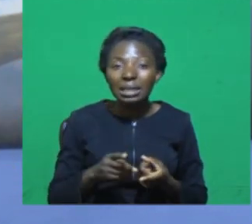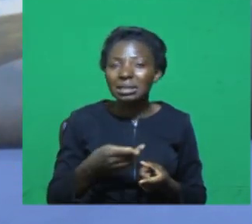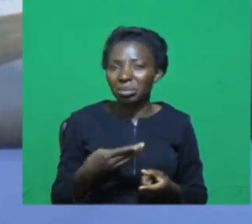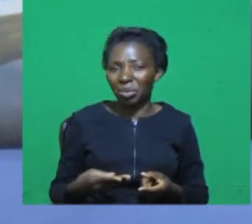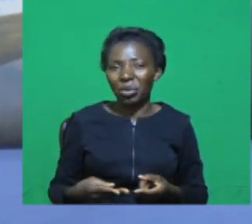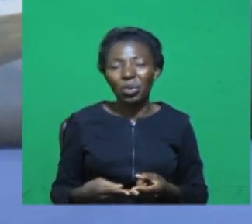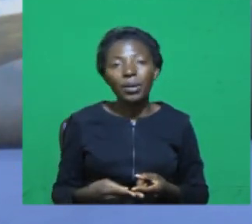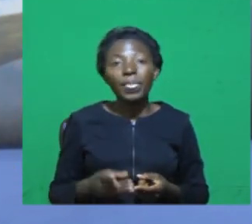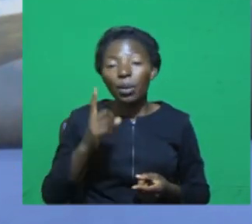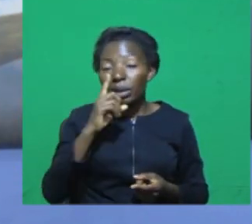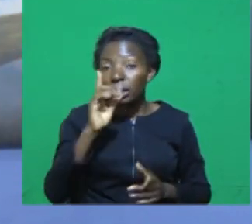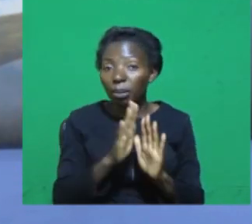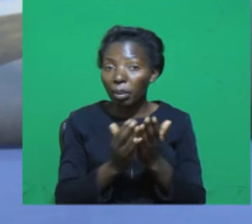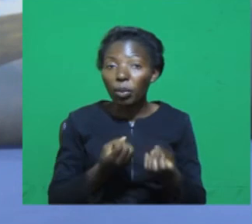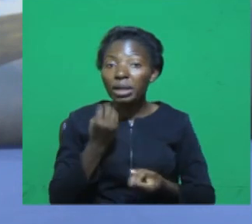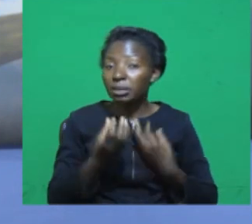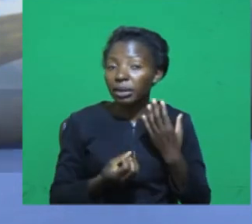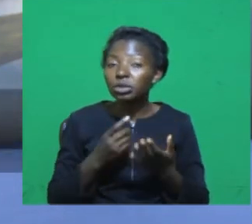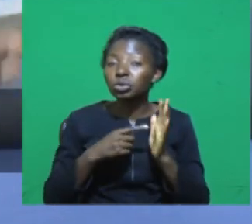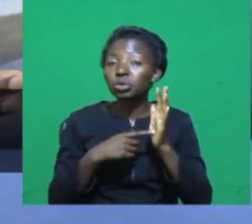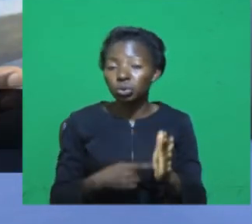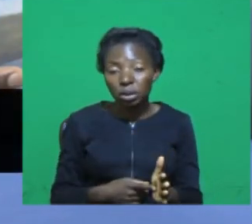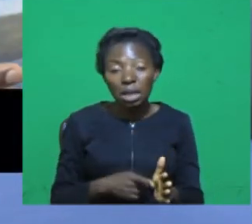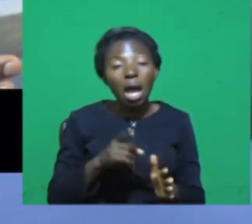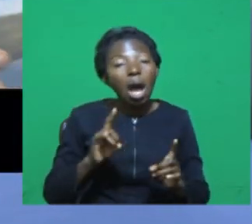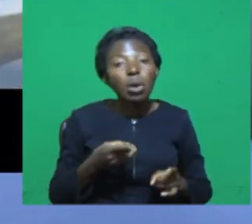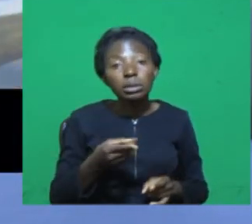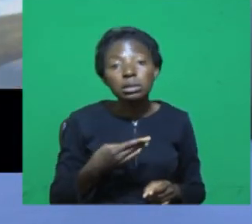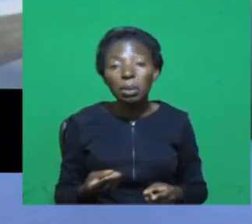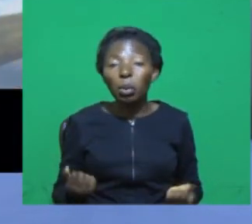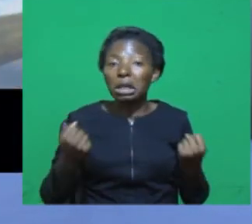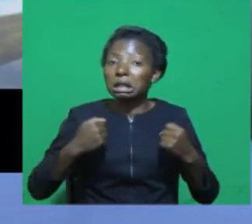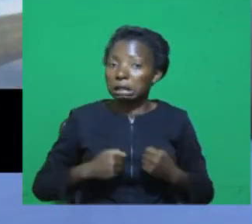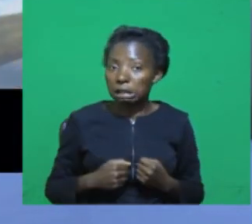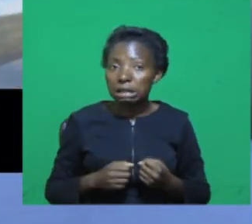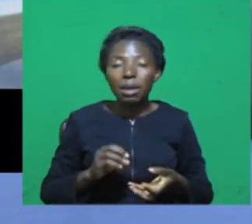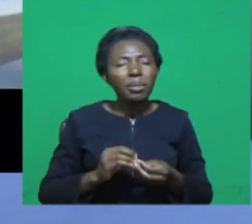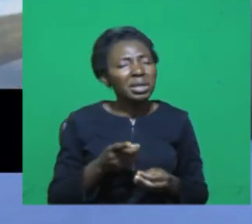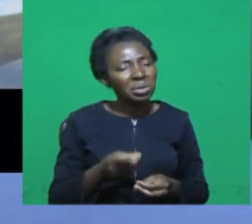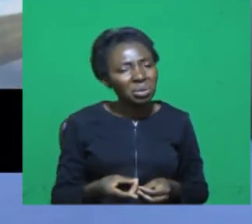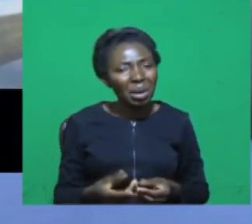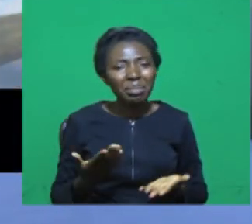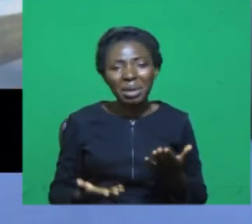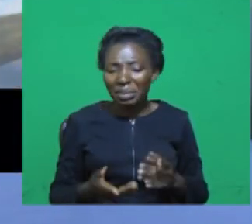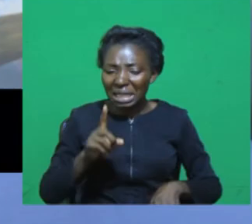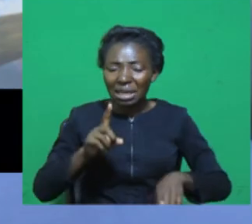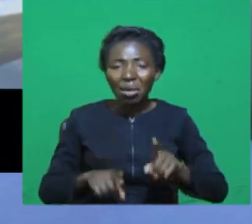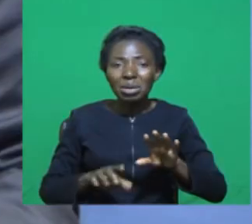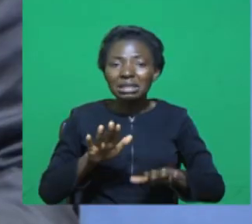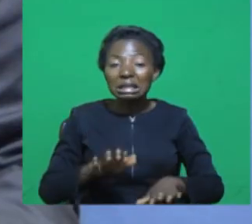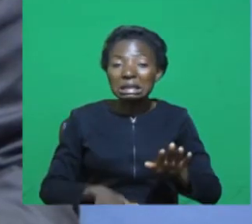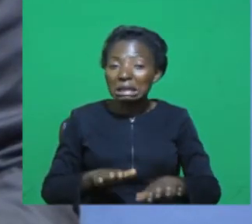tasa. Matsanangurire eBhaibheri rikunoburitsa kuti ndofunga mapfekero nezviri pauri zvinogona kukuchinja even